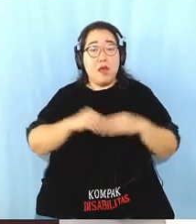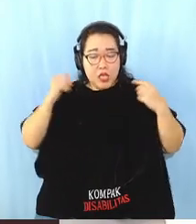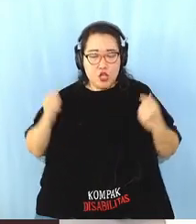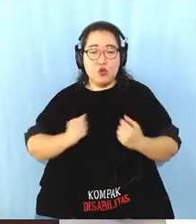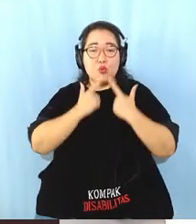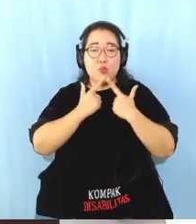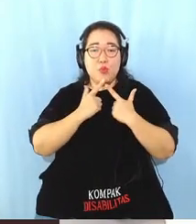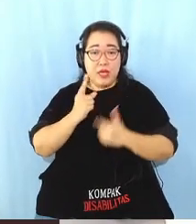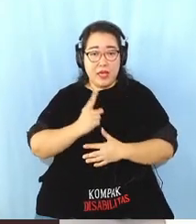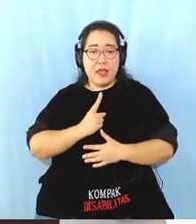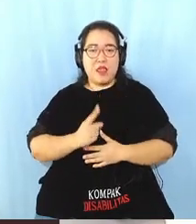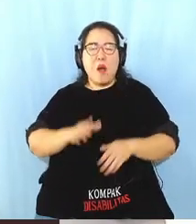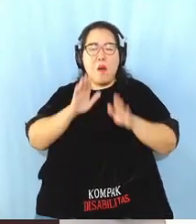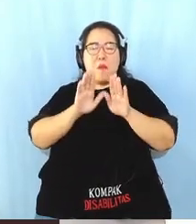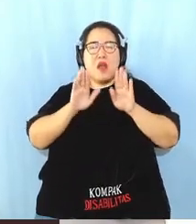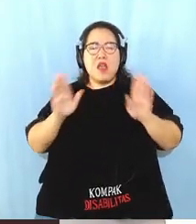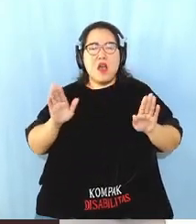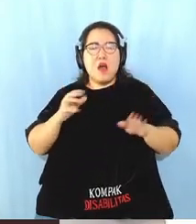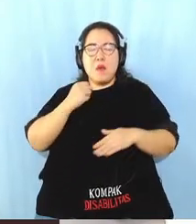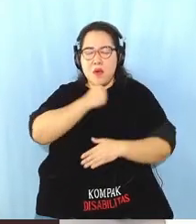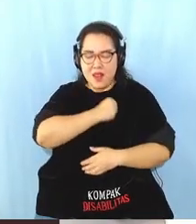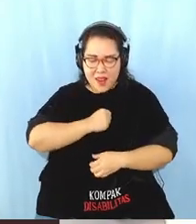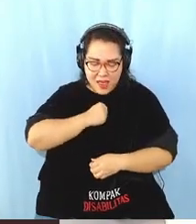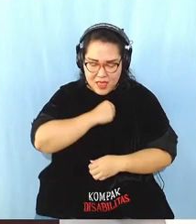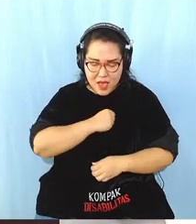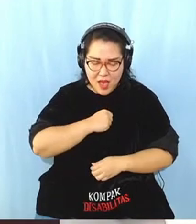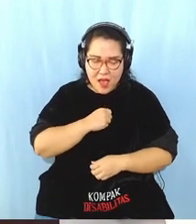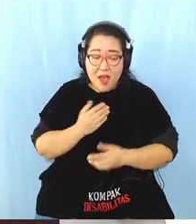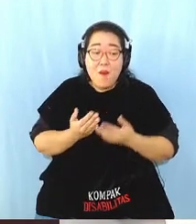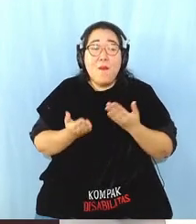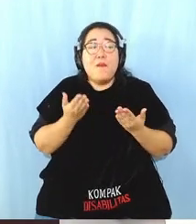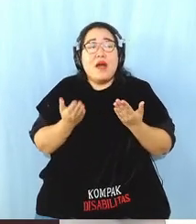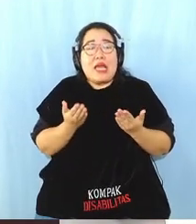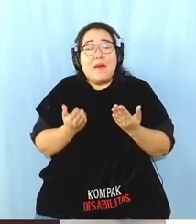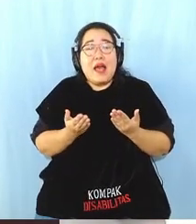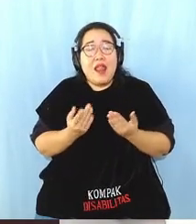Tetapi bagaimana kita menghadapi penderitaan itu?